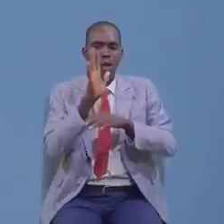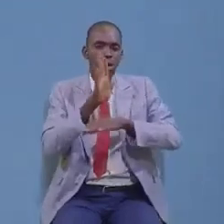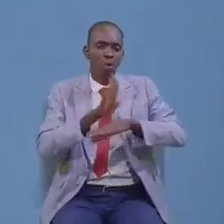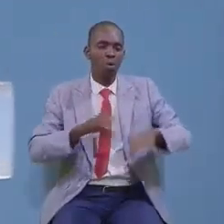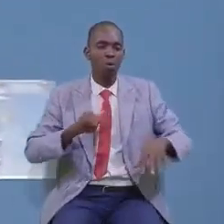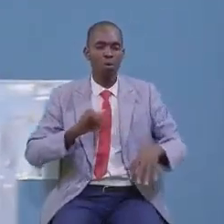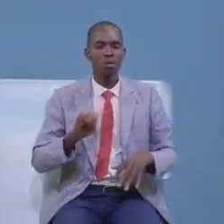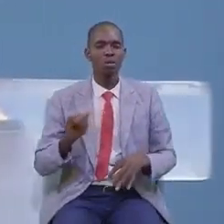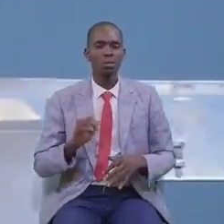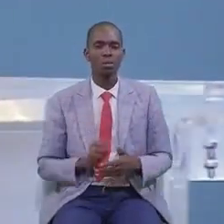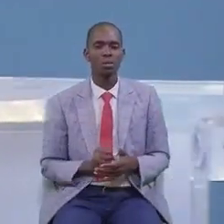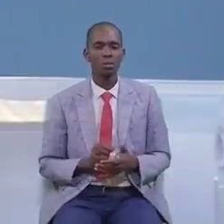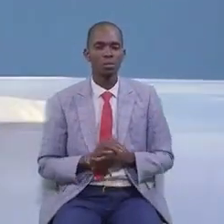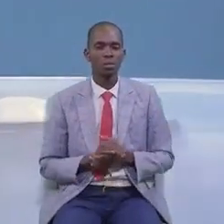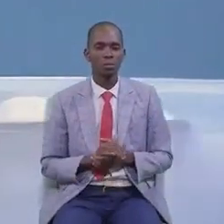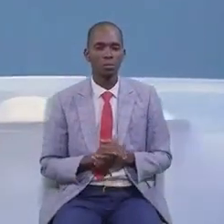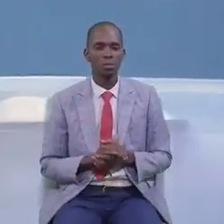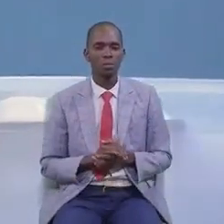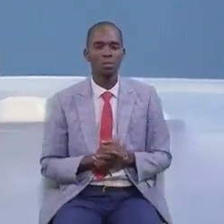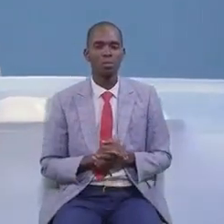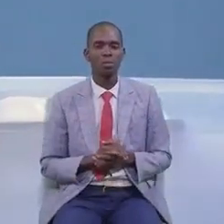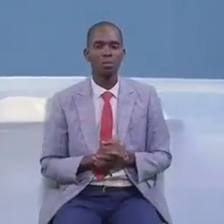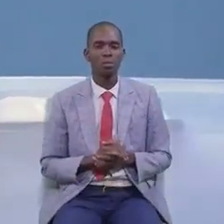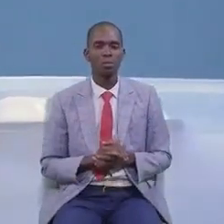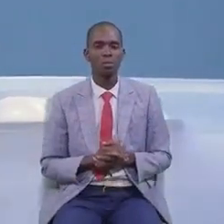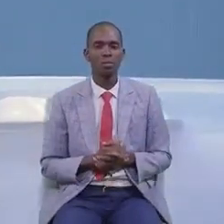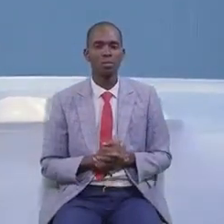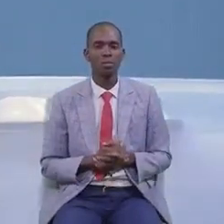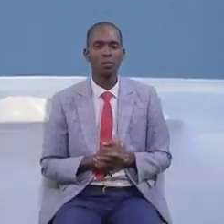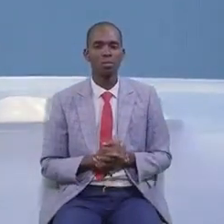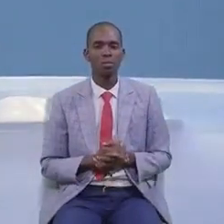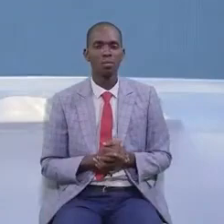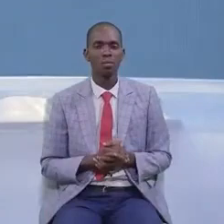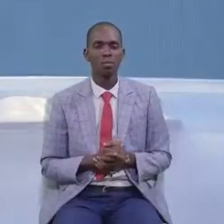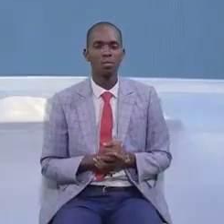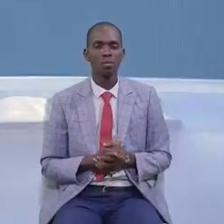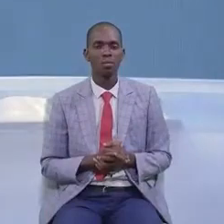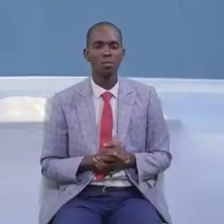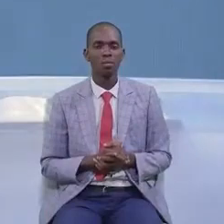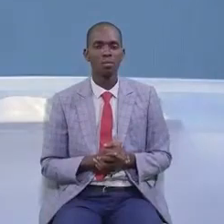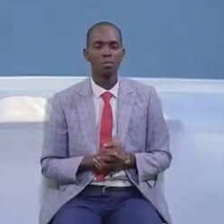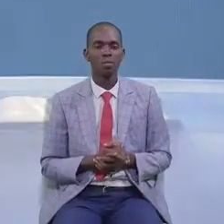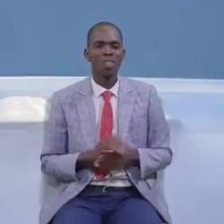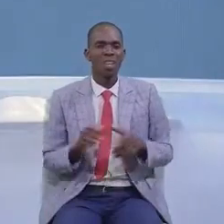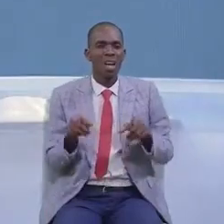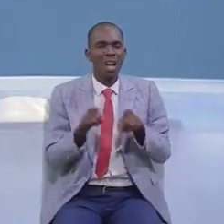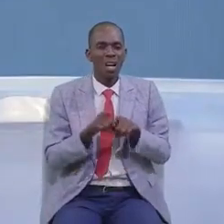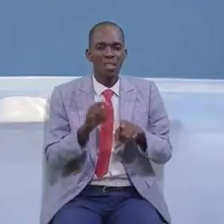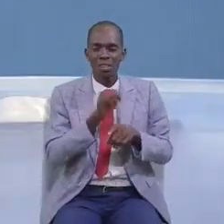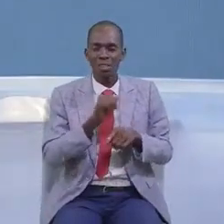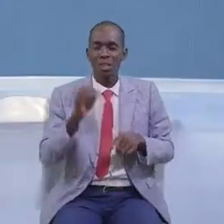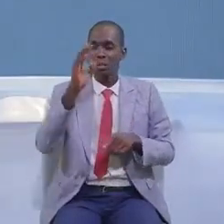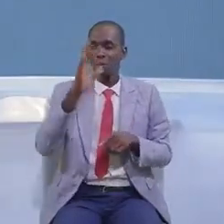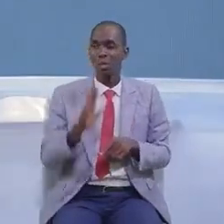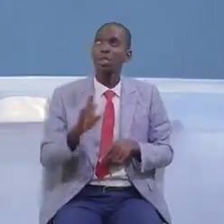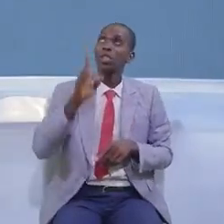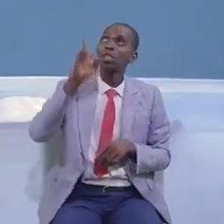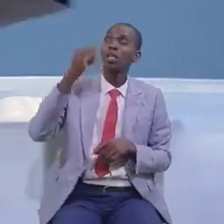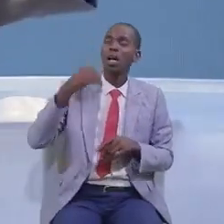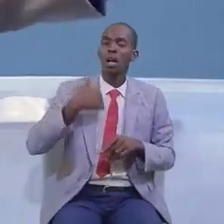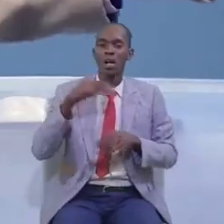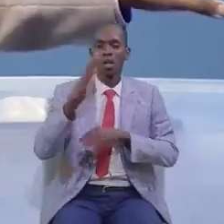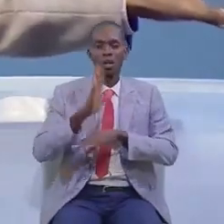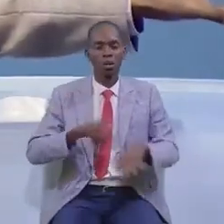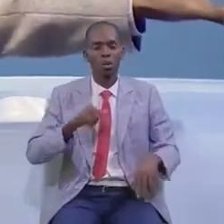పిలిచిన పిలుపును మార్పు చేయడానికి ఏ వ్యక్తిని గాని శక్తిని గాని ఆనాడి ప్రజలు అనుమతించలేదు. As a minister, he has called you. ఒక సేవకునిగా